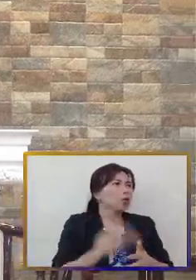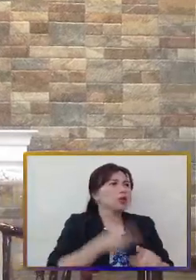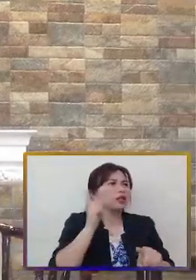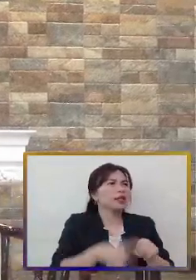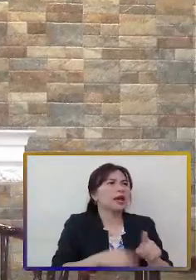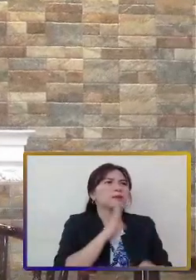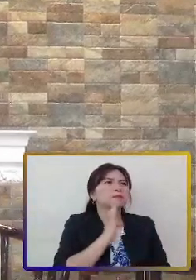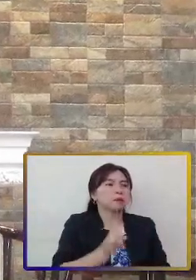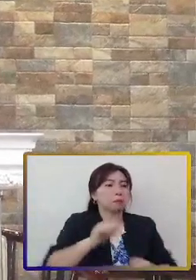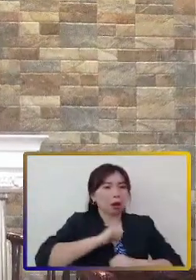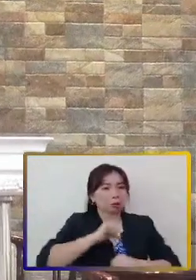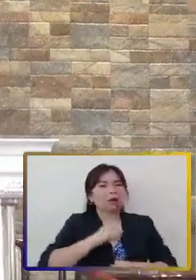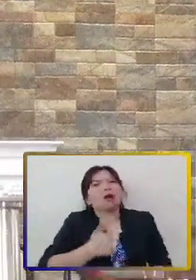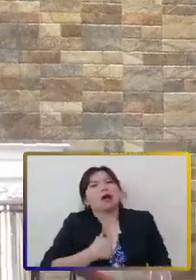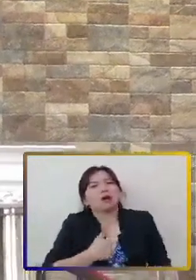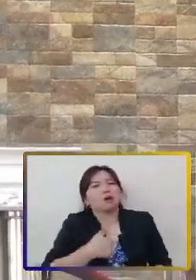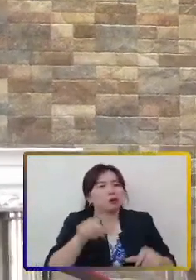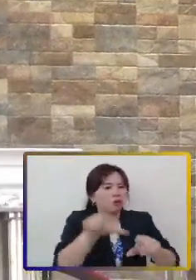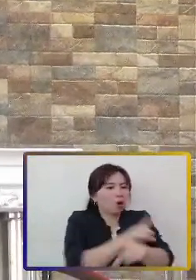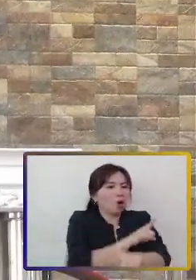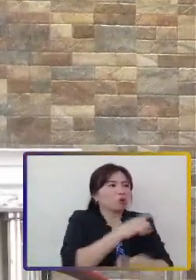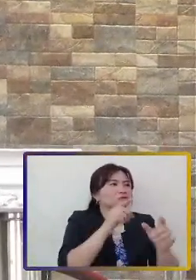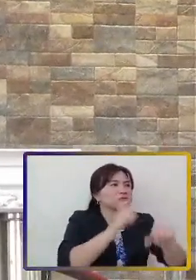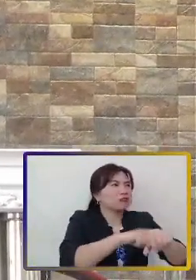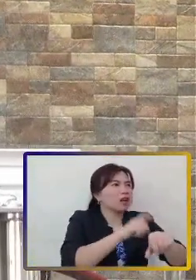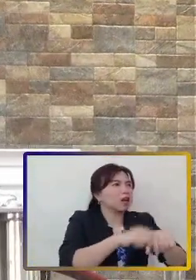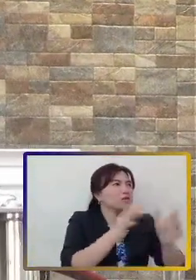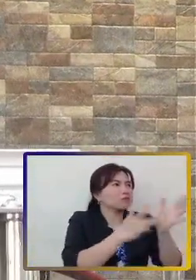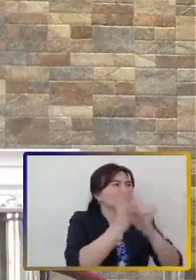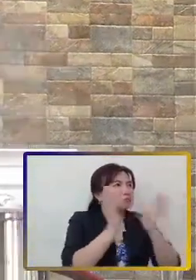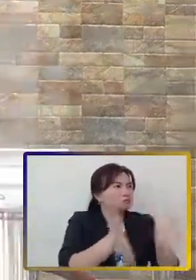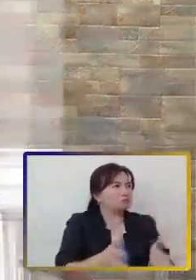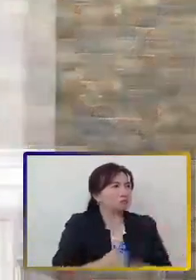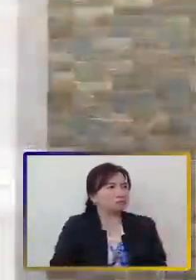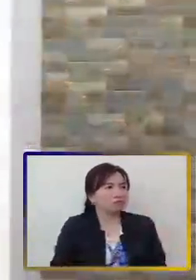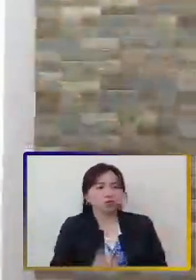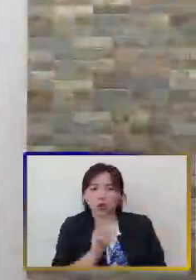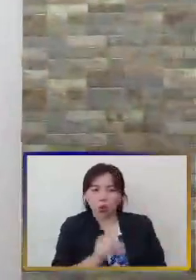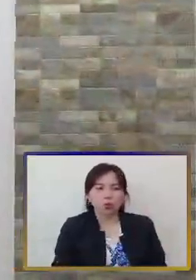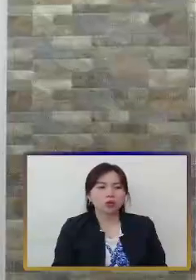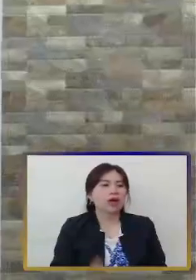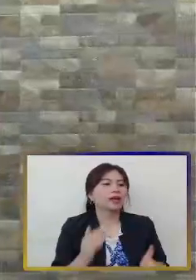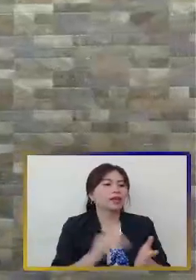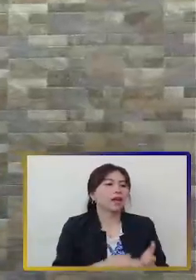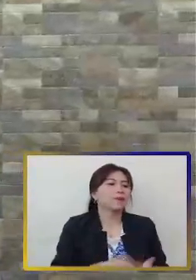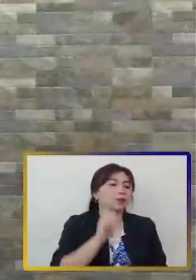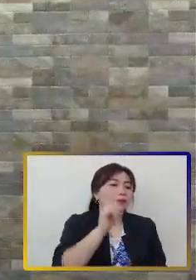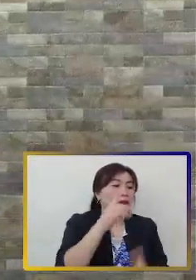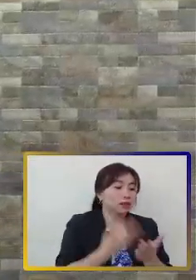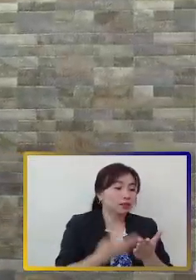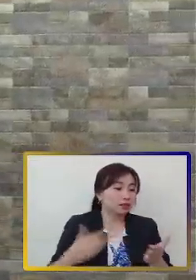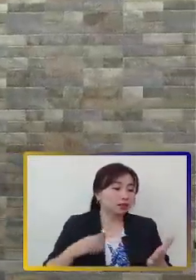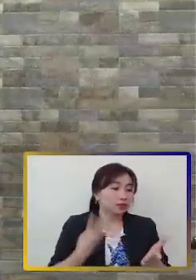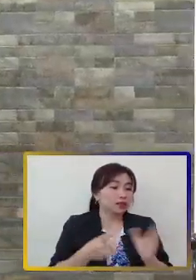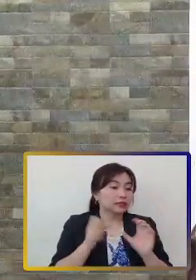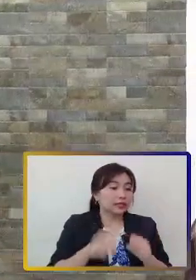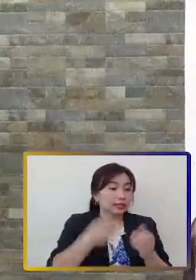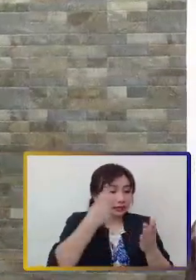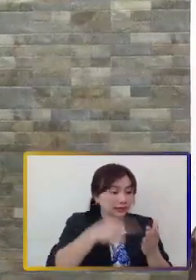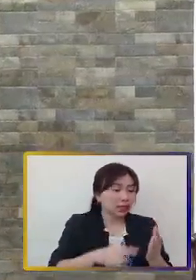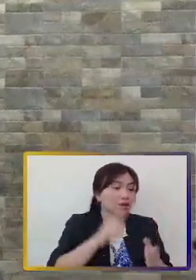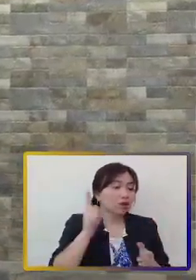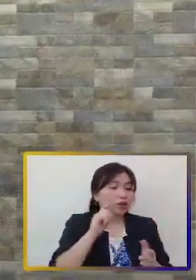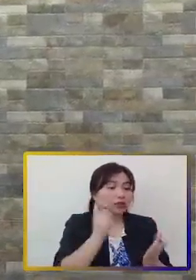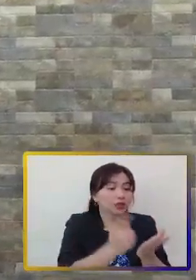meron tayo sa salita ng Diyos Anong panlasa ito isa sa mga bagay na ma-check natin yung sarili natin only the truth of